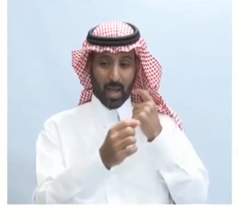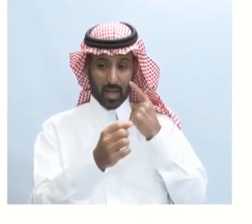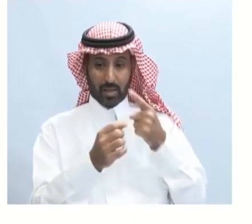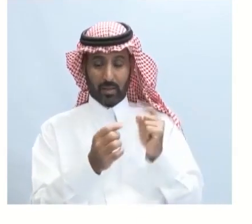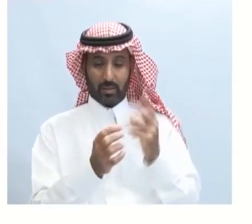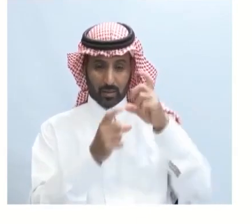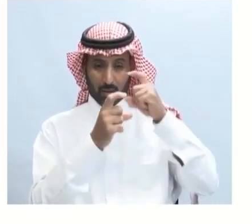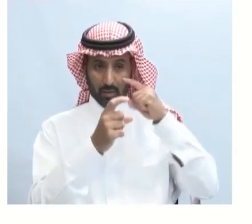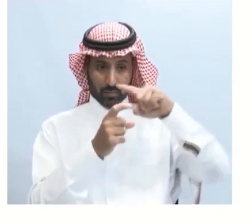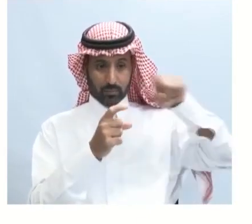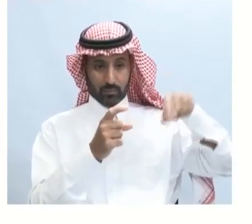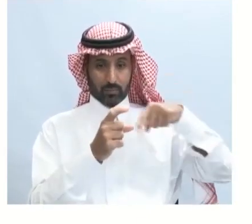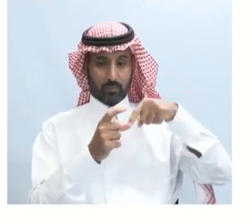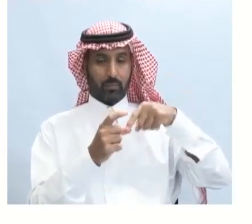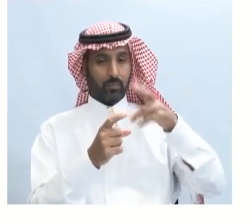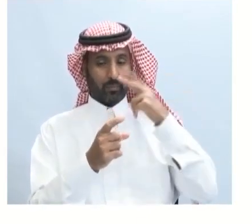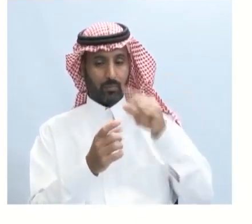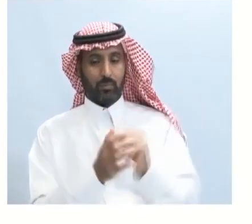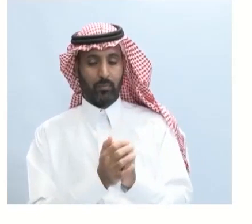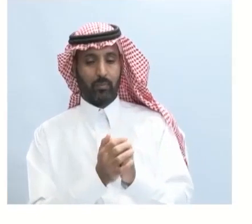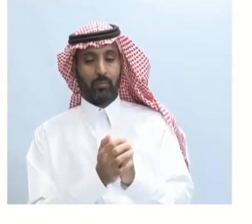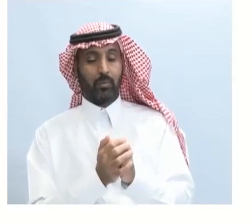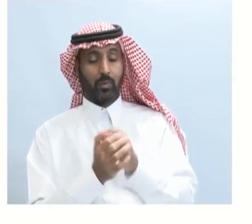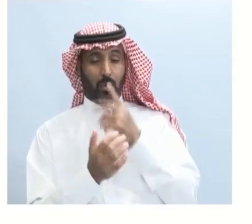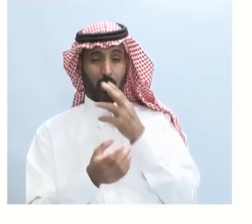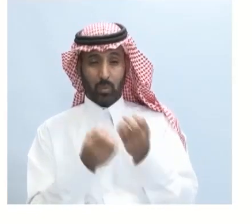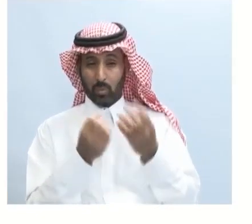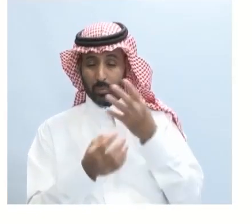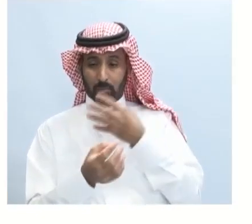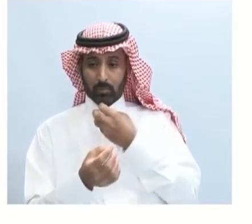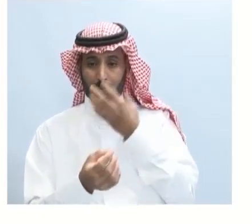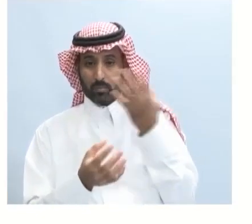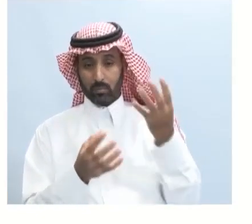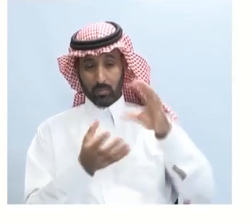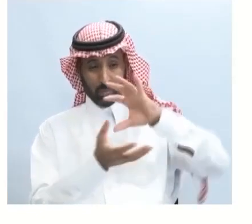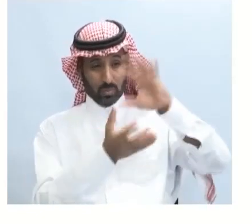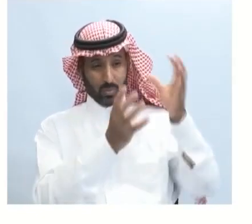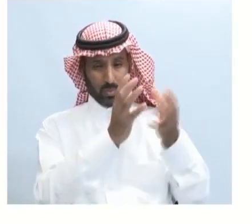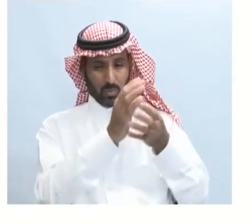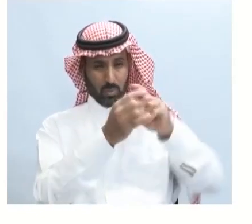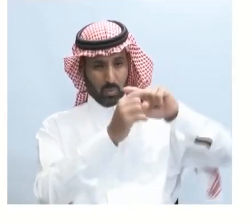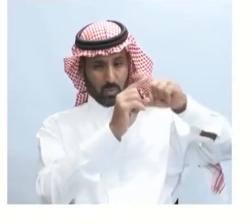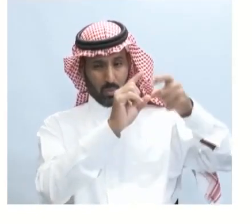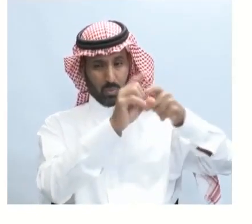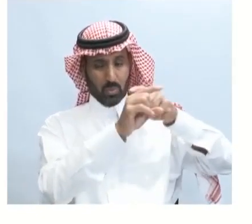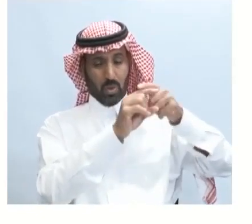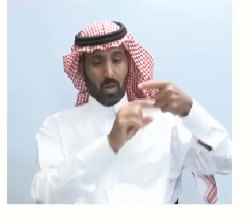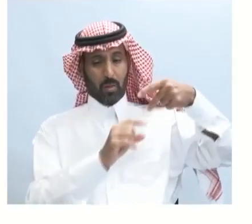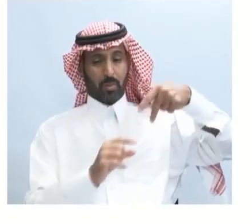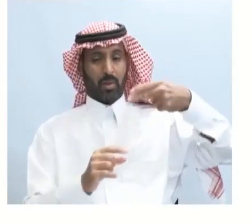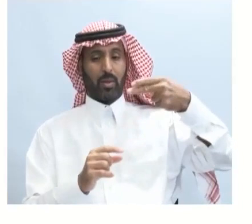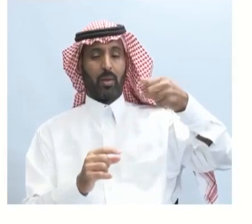الصوره لاحظ الصوره يرمز الى الهيدروكربونات العطريه المتعدده الحلقات بالرمز بي اي